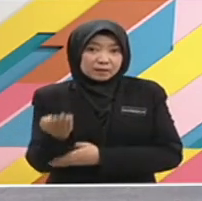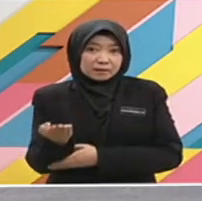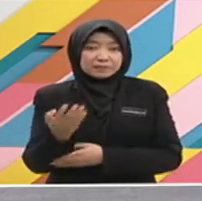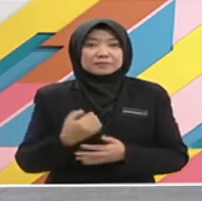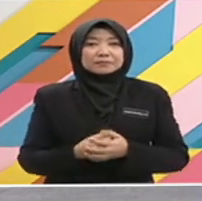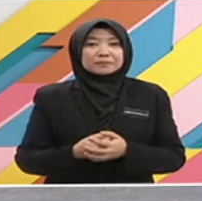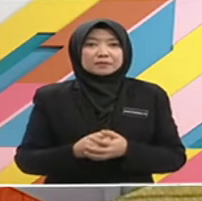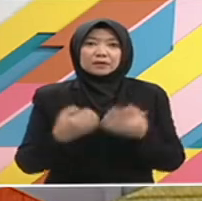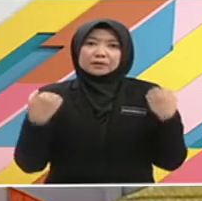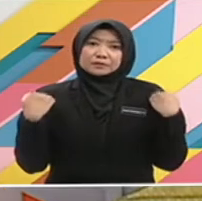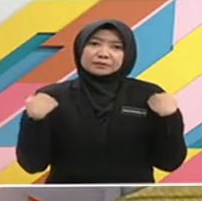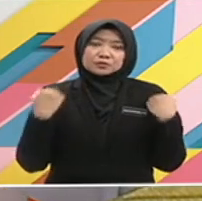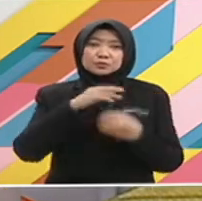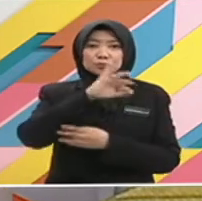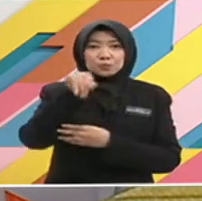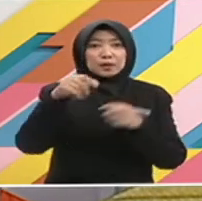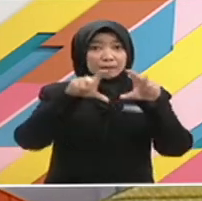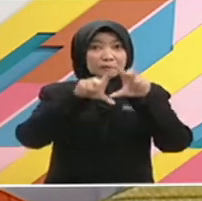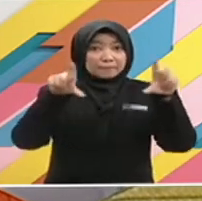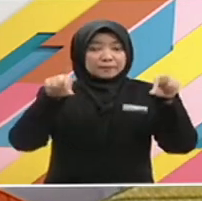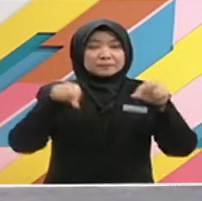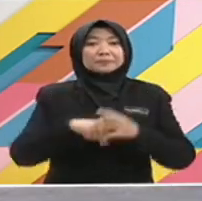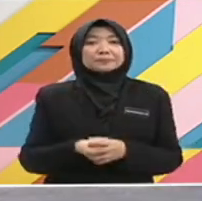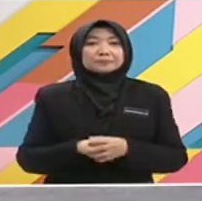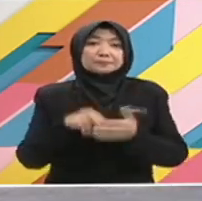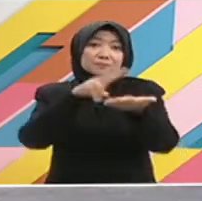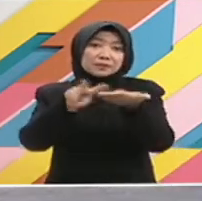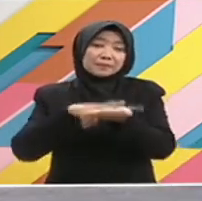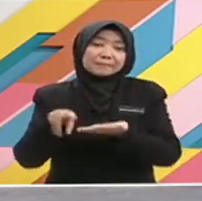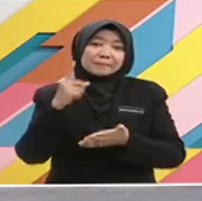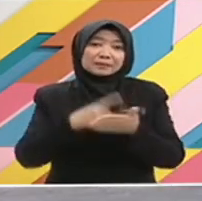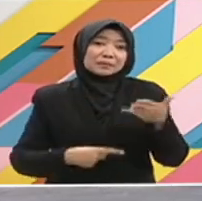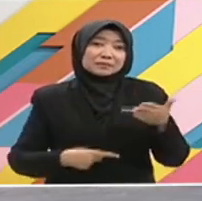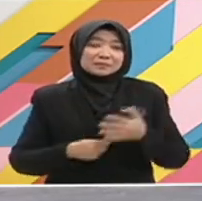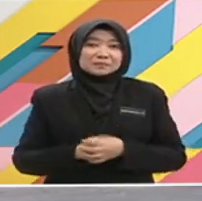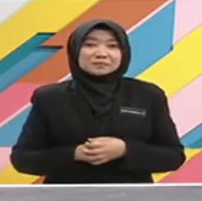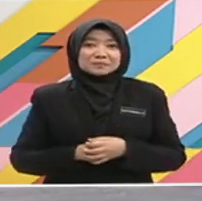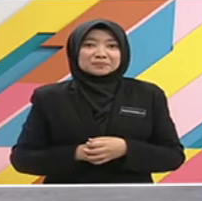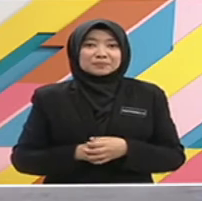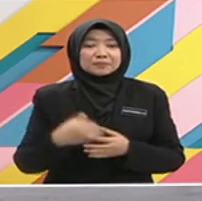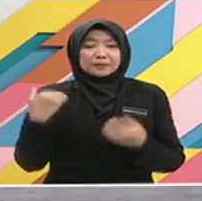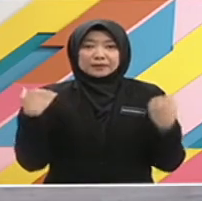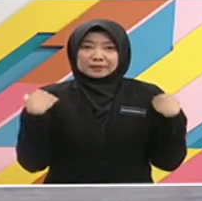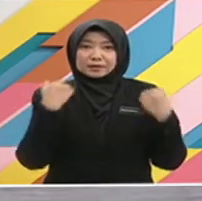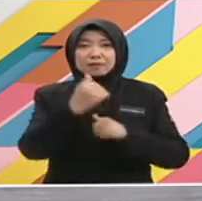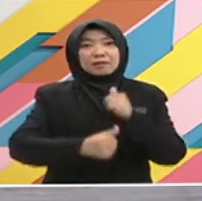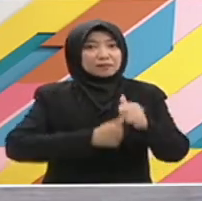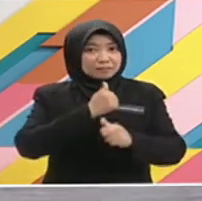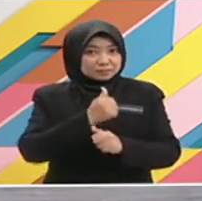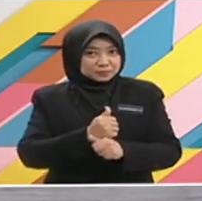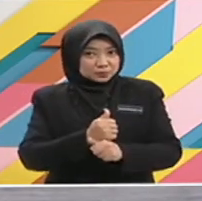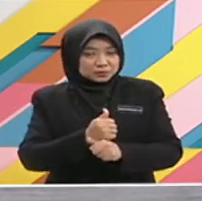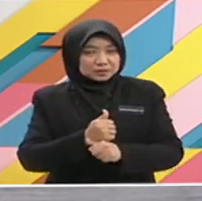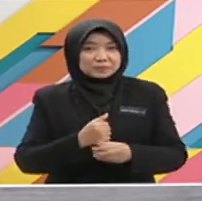lihat beberapa label cikgu. Cikgu nak suruh saya buat apa cikgu? Cuba Nisa bacakan label. Baik. Tu. Kita ada label alam semula jadi, kita